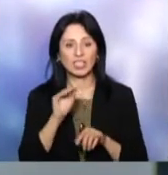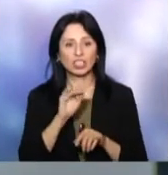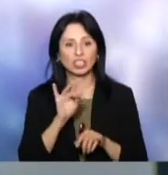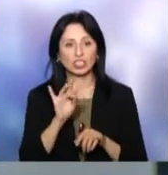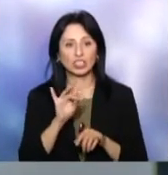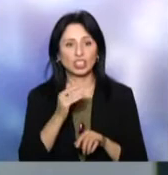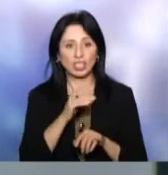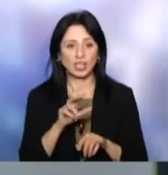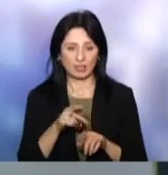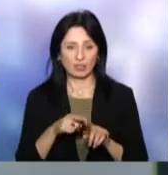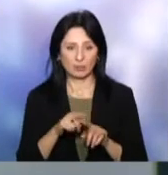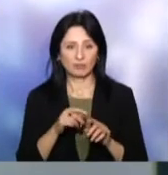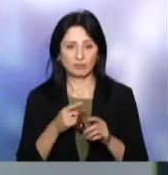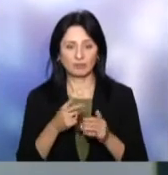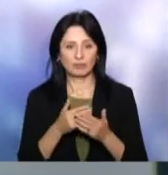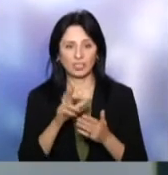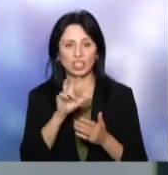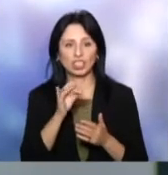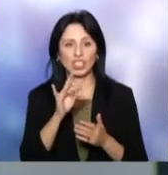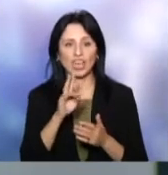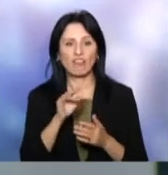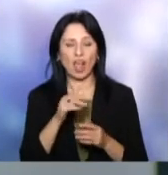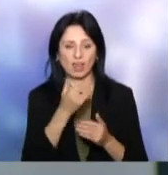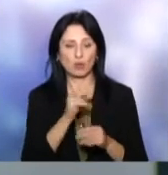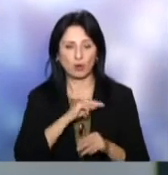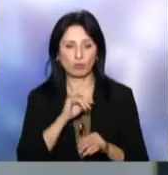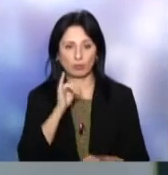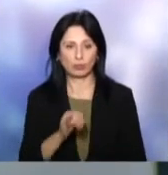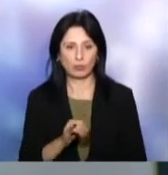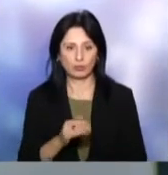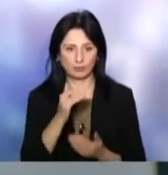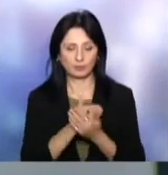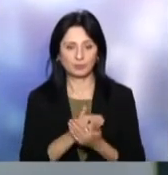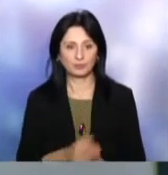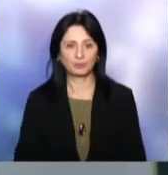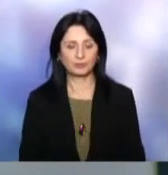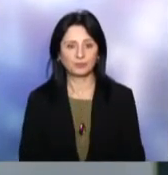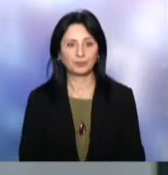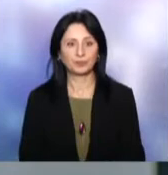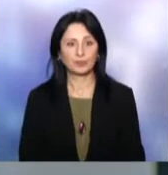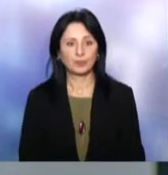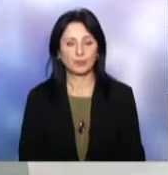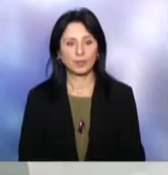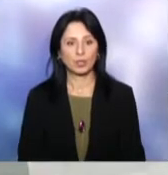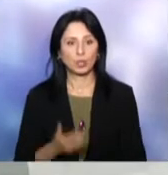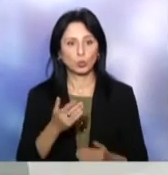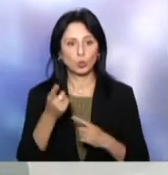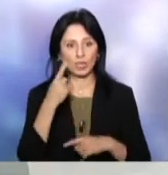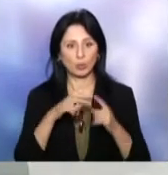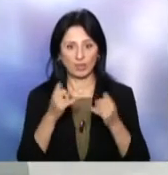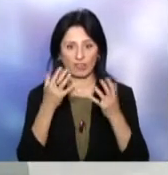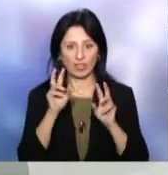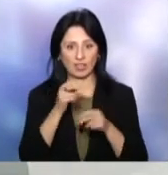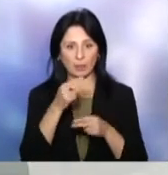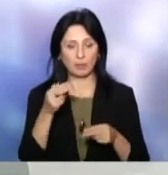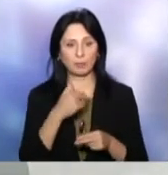ჯირკვლის ჰიპერპლაზიის, ანუ გადიდებისა და შემდეგ ინკაფსულ ლირების შედეგი. თუ ჩვენ დავუბრუნდებით დღევანდელ